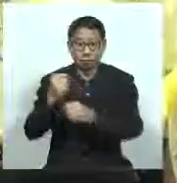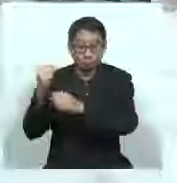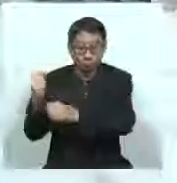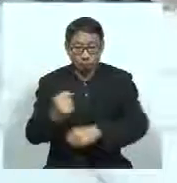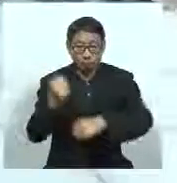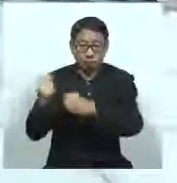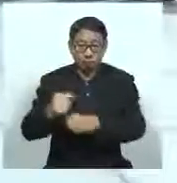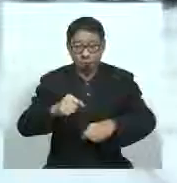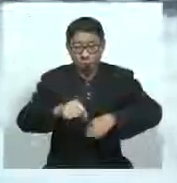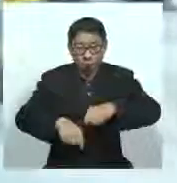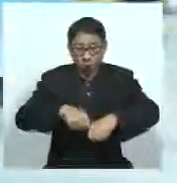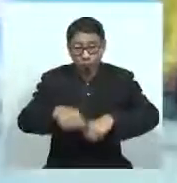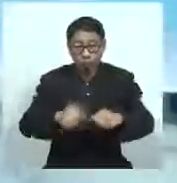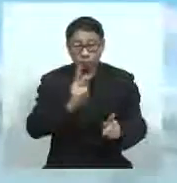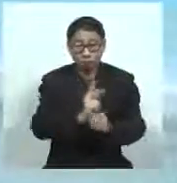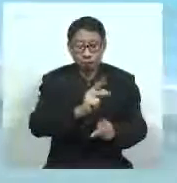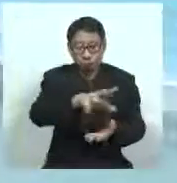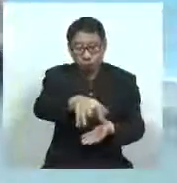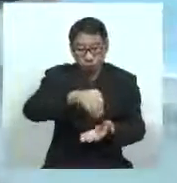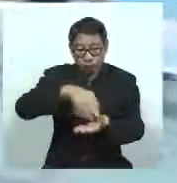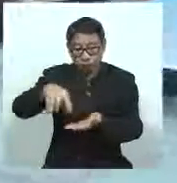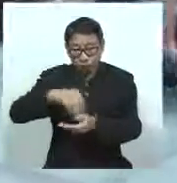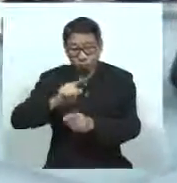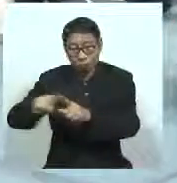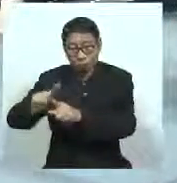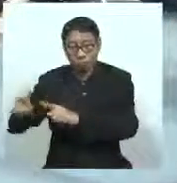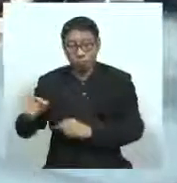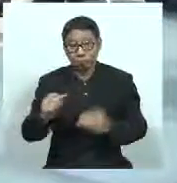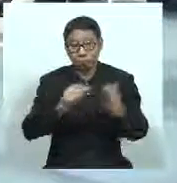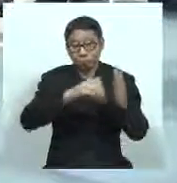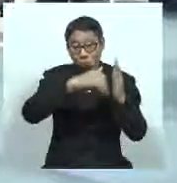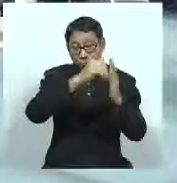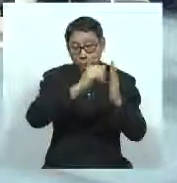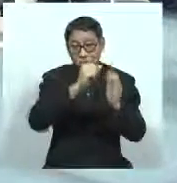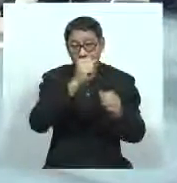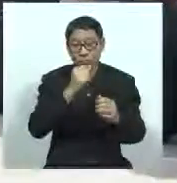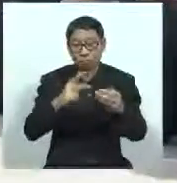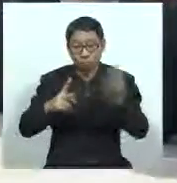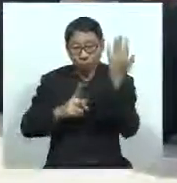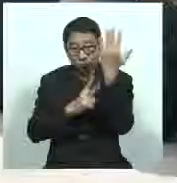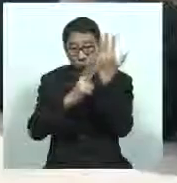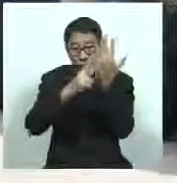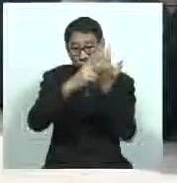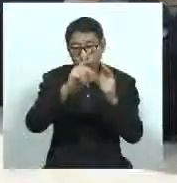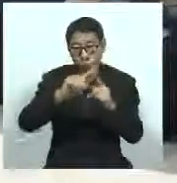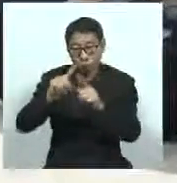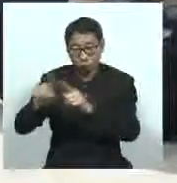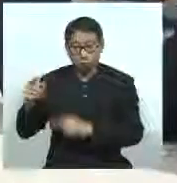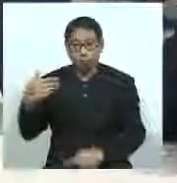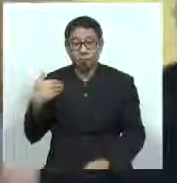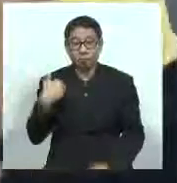รยานจัดเก็บขยะและเศษวัสดุต่างๆก็ล้างทำความสะอาดผนังเขื่อนริมคลองแล้วก็ตัดแต่งกิ่งไม้ด้วยครับ